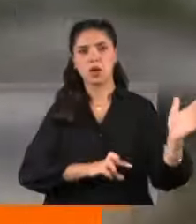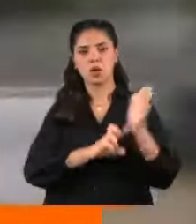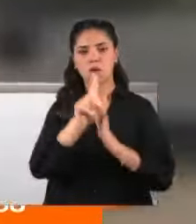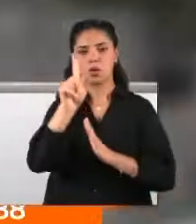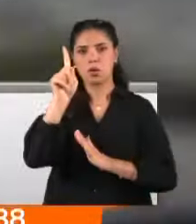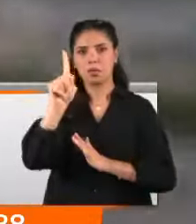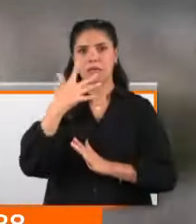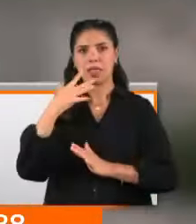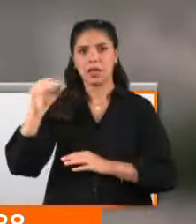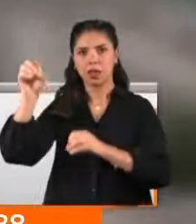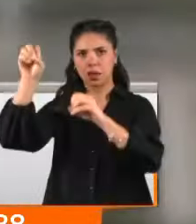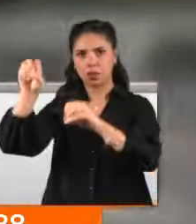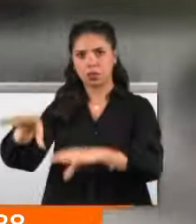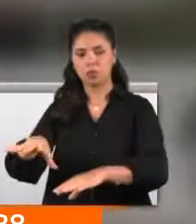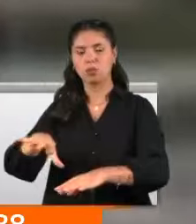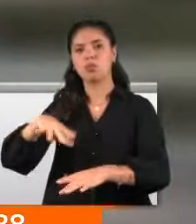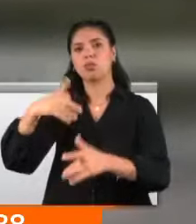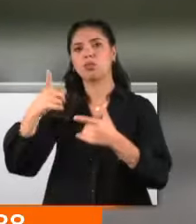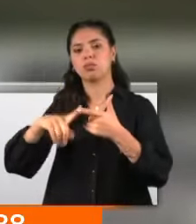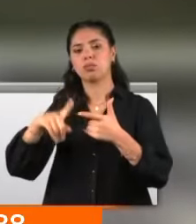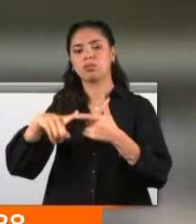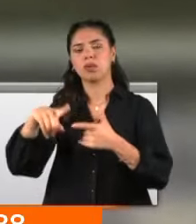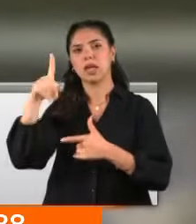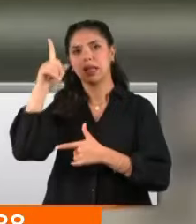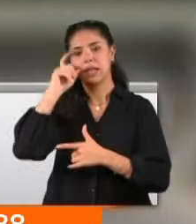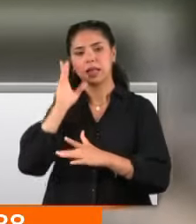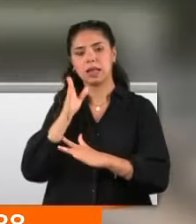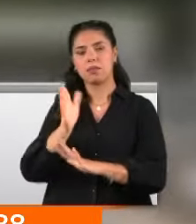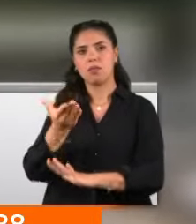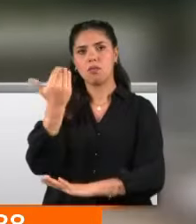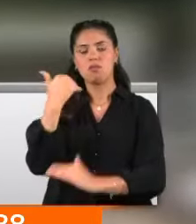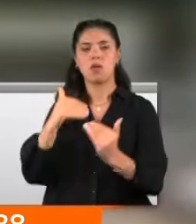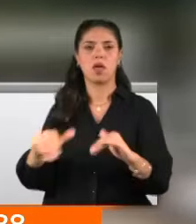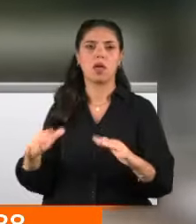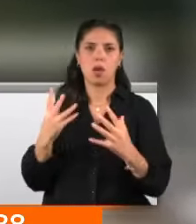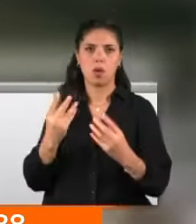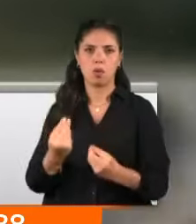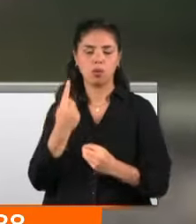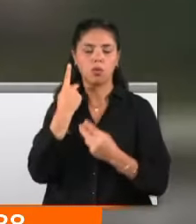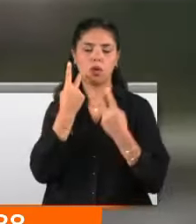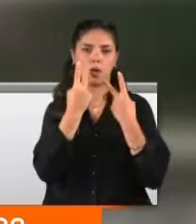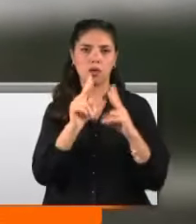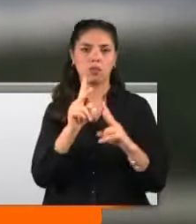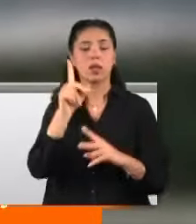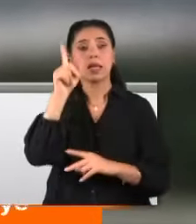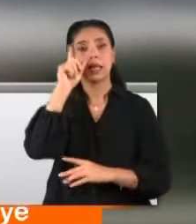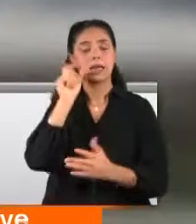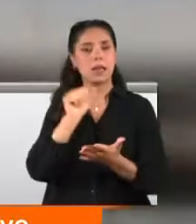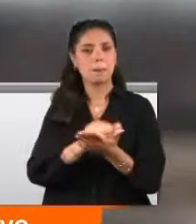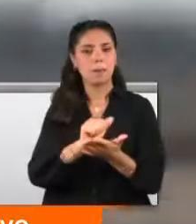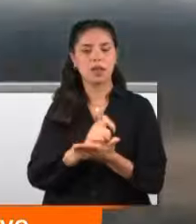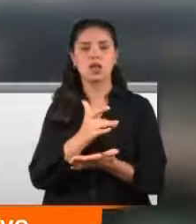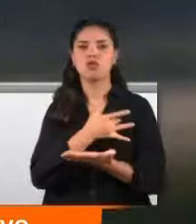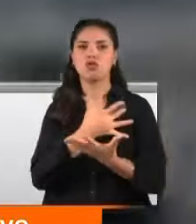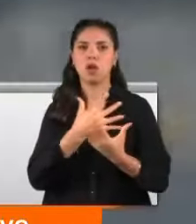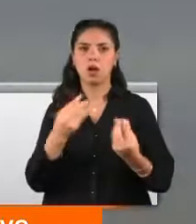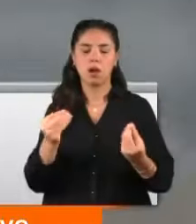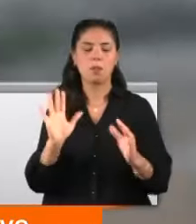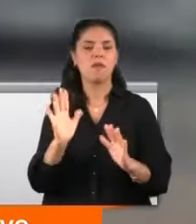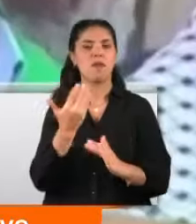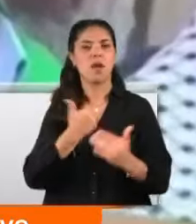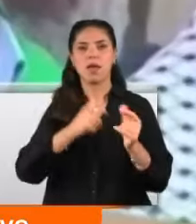birinin deniz düştüğü, diğerinin de İsrail'e geçmeden durdurulduğu açıklandı. İsrail basını can kaybı veya yaralı